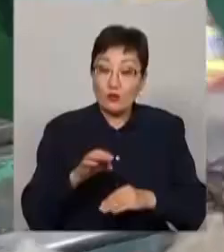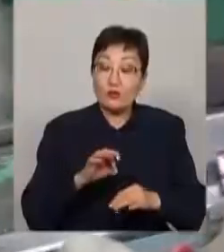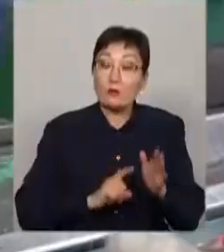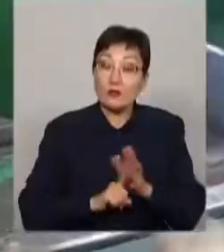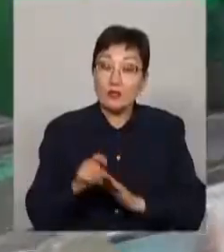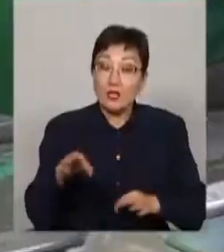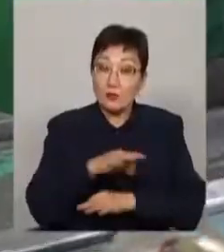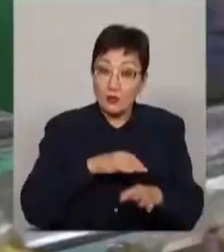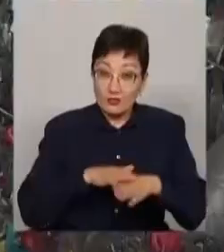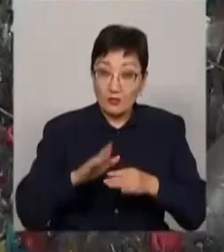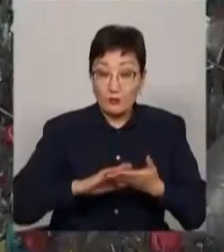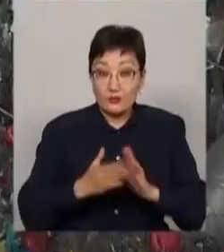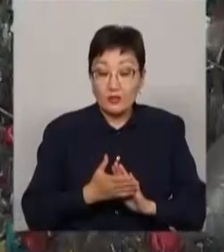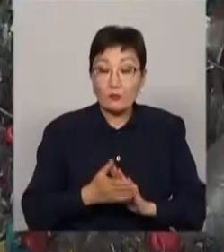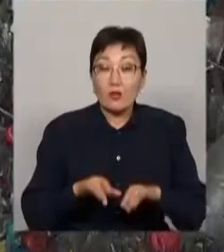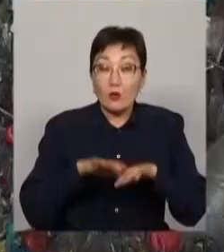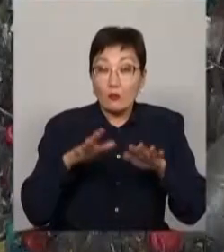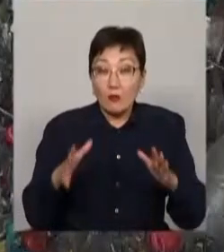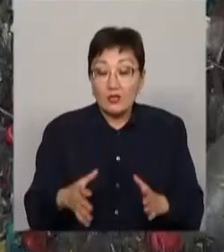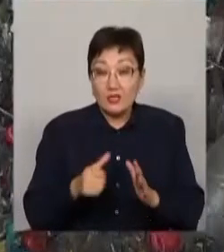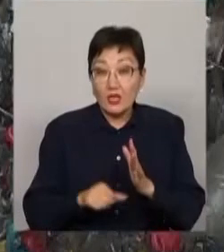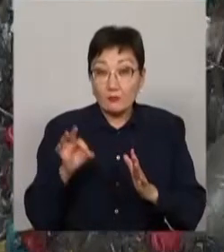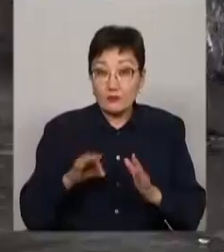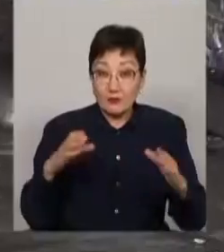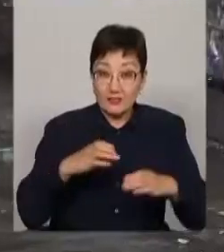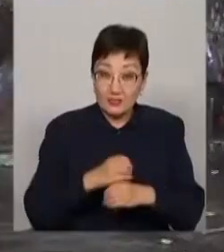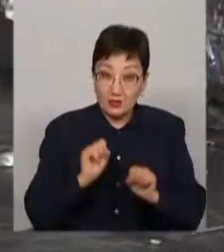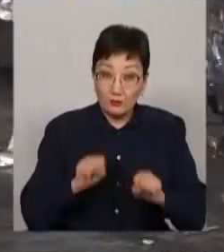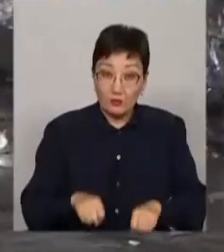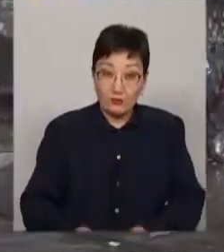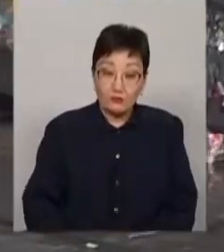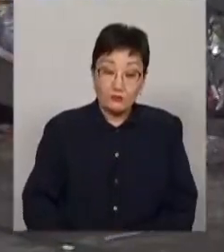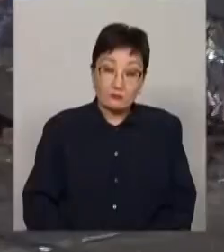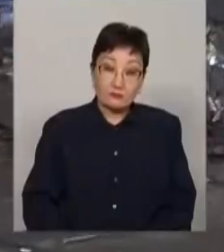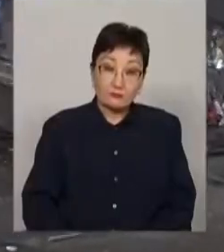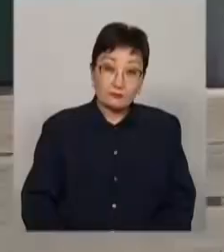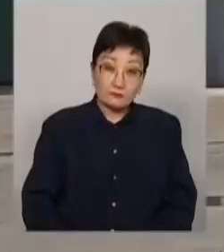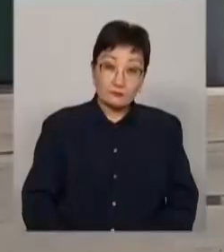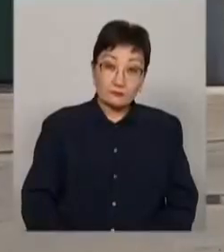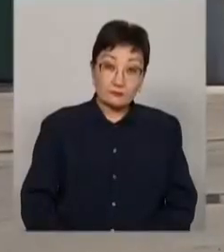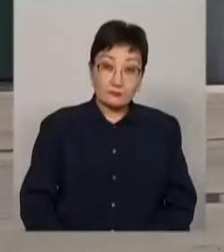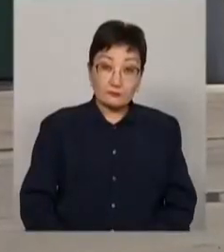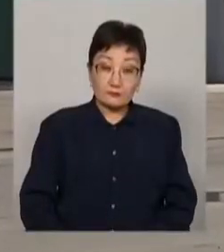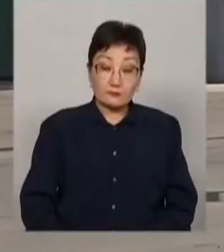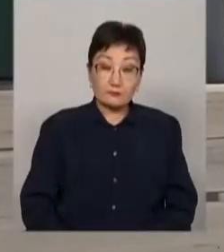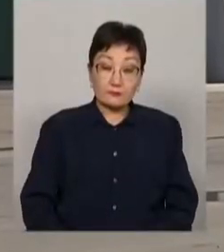Егер жоба іске асса, жарамсыз қоқыстың саны 60%-ға дейін қысқармақ. Мадина Оқас, Дамир Анетов, Мирамис Абеков, Алматы телеарнасы.